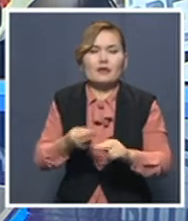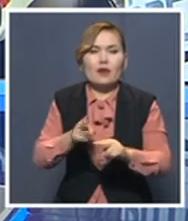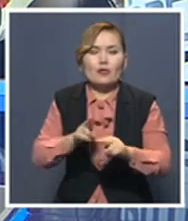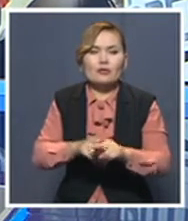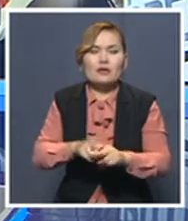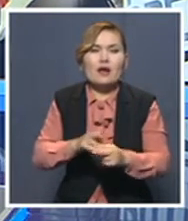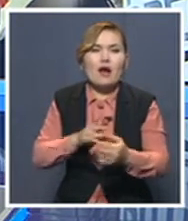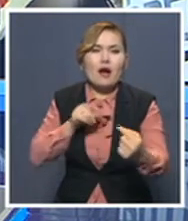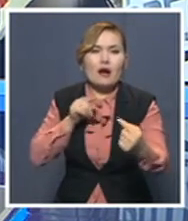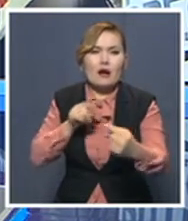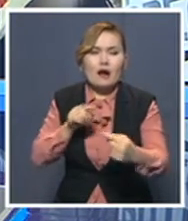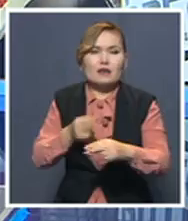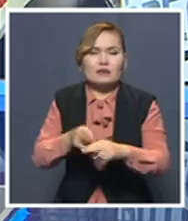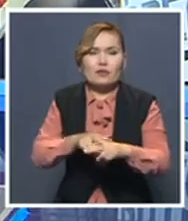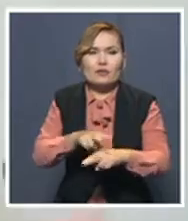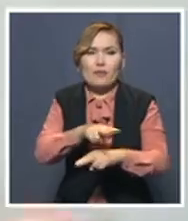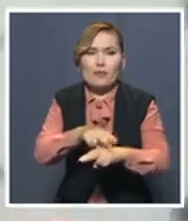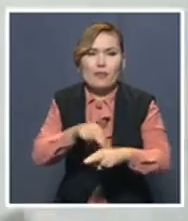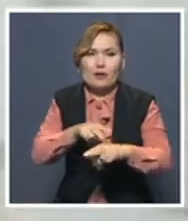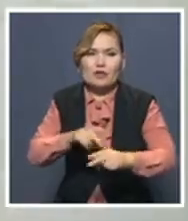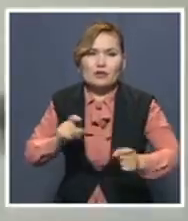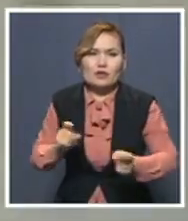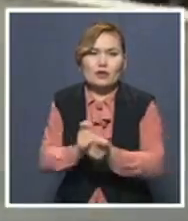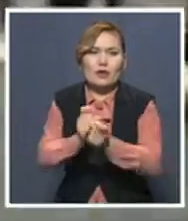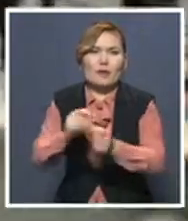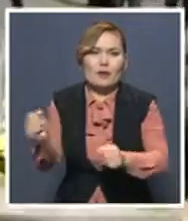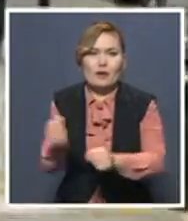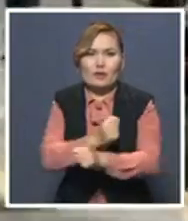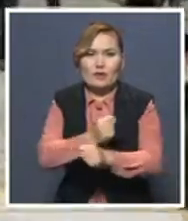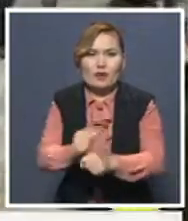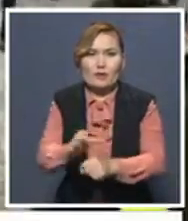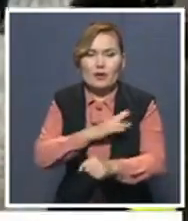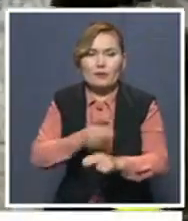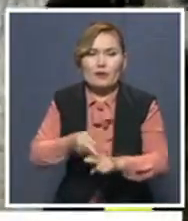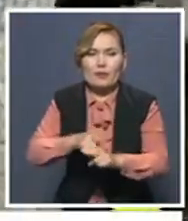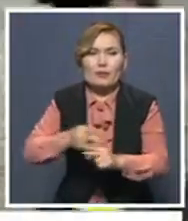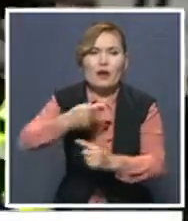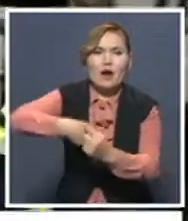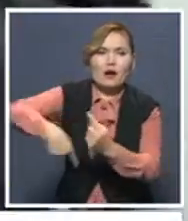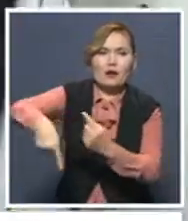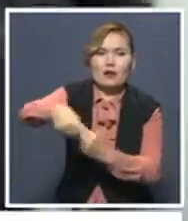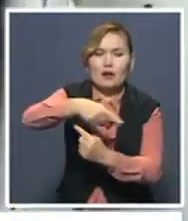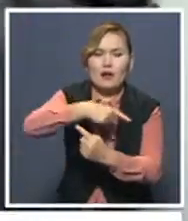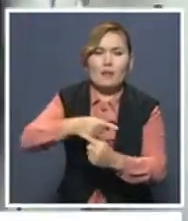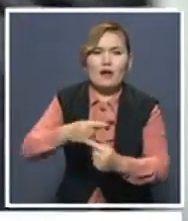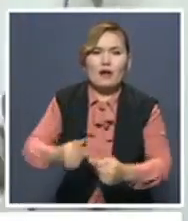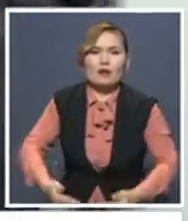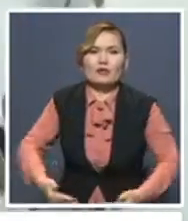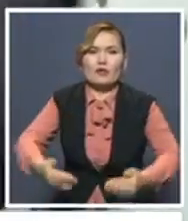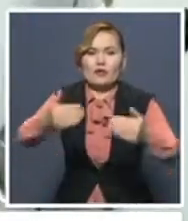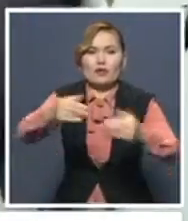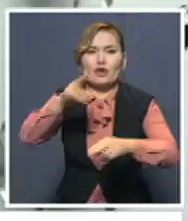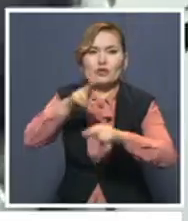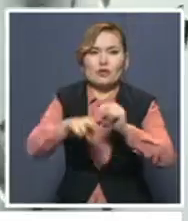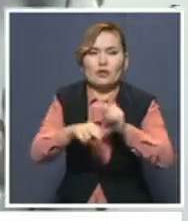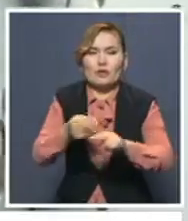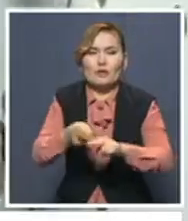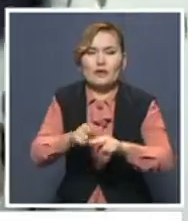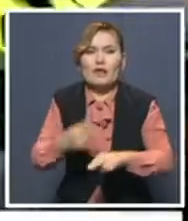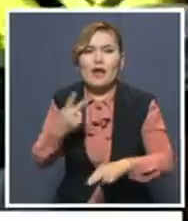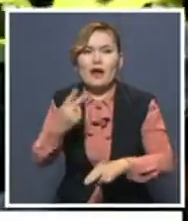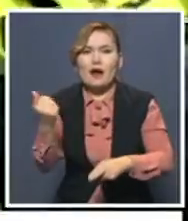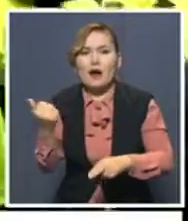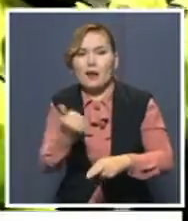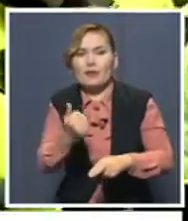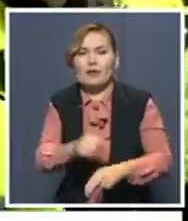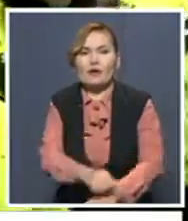алмады. Ал полицейлер шерушілерді ғимаратқа жолатпау үшін ғимарат айналасына қоршау тұрғызды. Грузияда қарсылық акциялары 2 апта